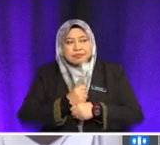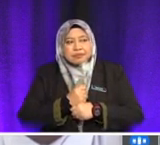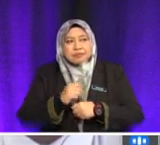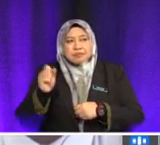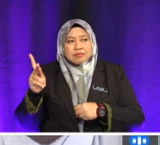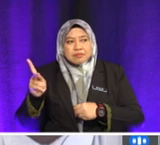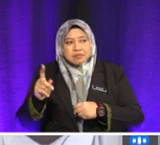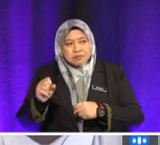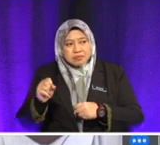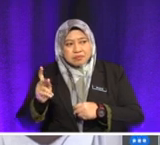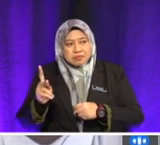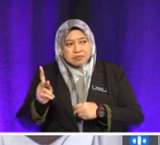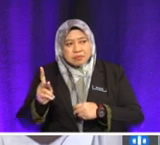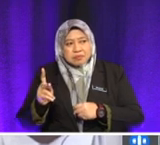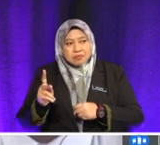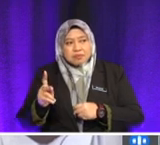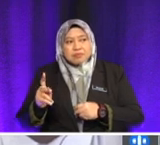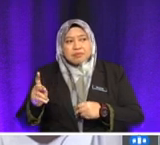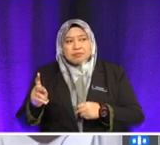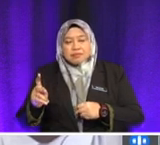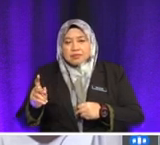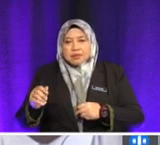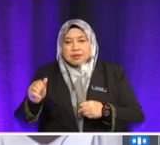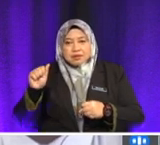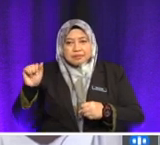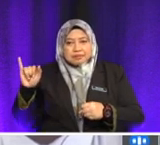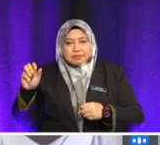Oke nampaknya